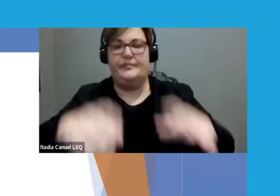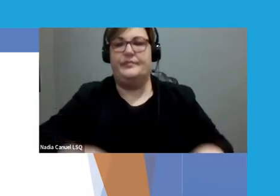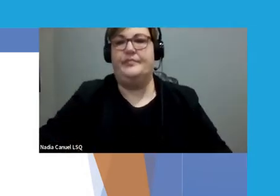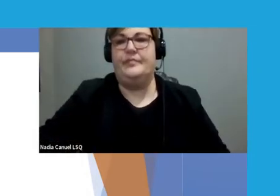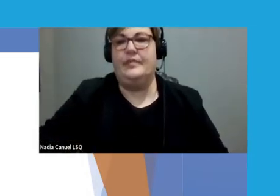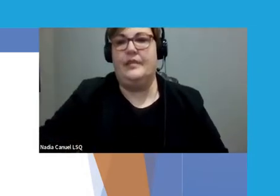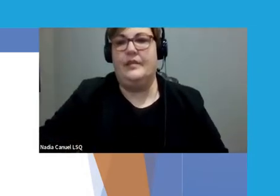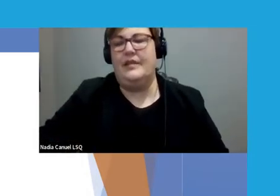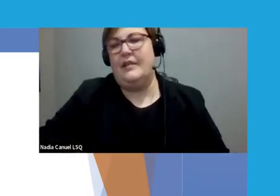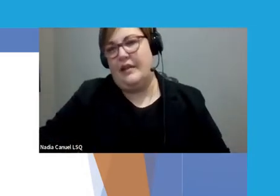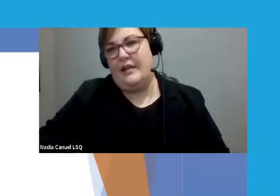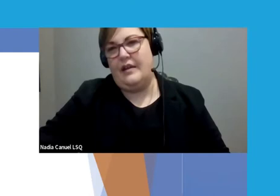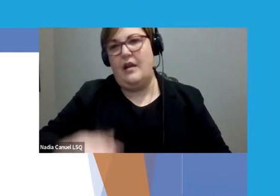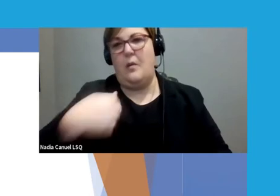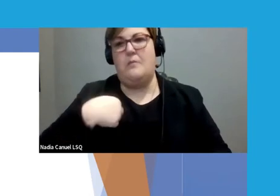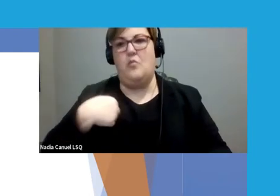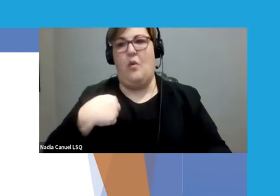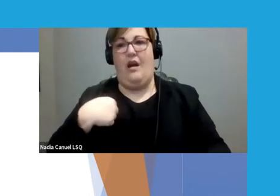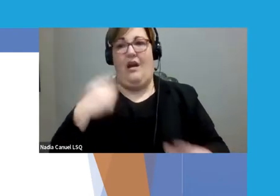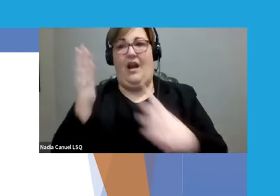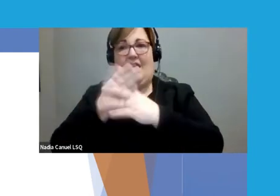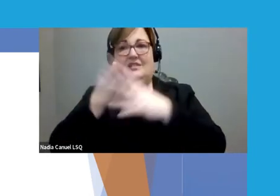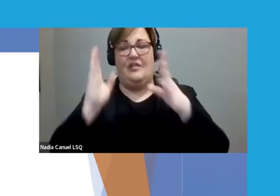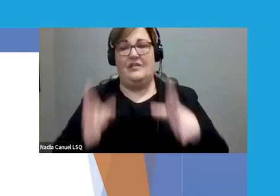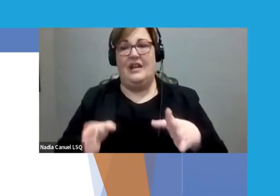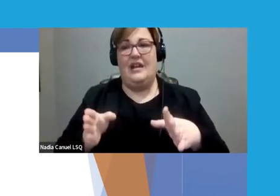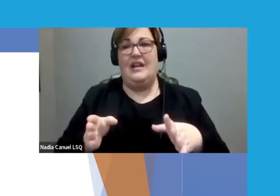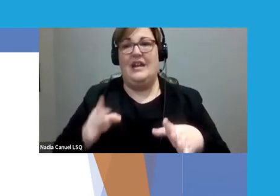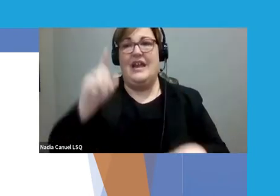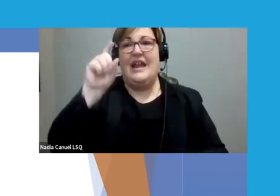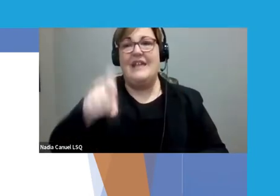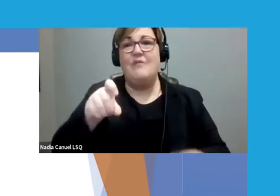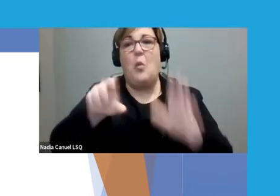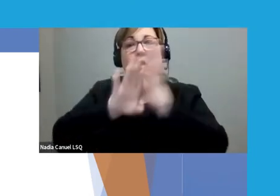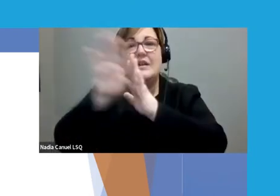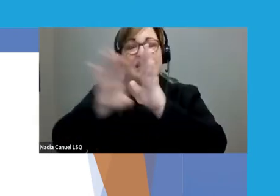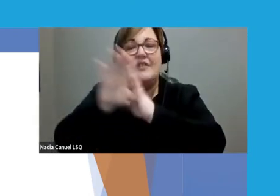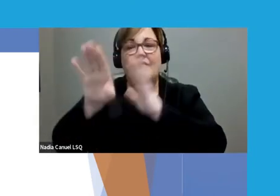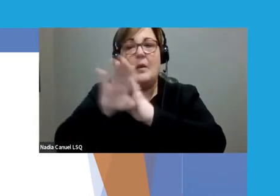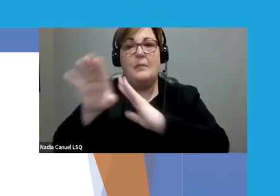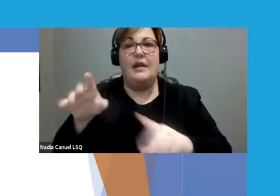Donc, en tant qu'intervenant, on doit peu à peu développer une oreille